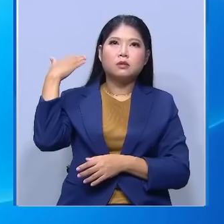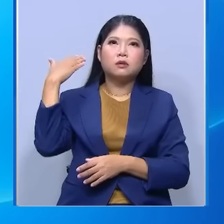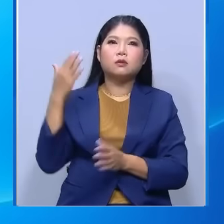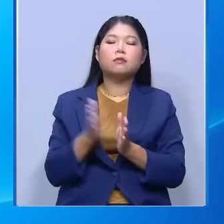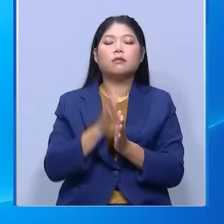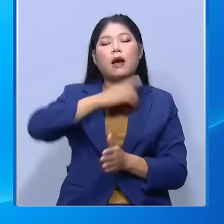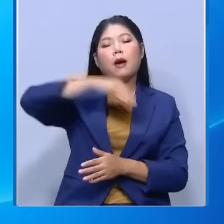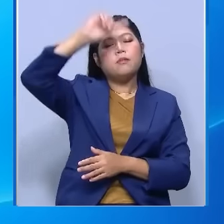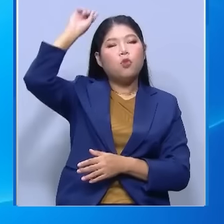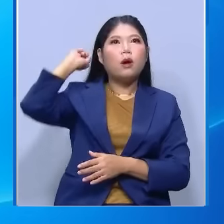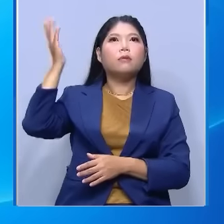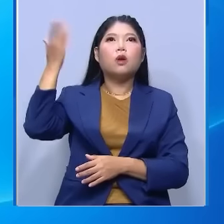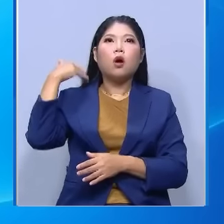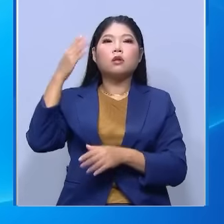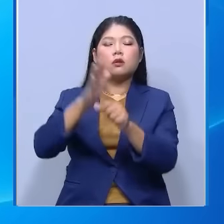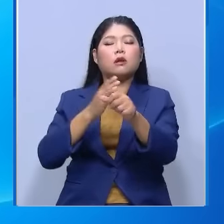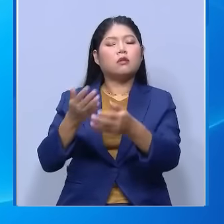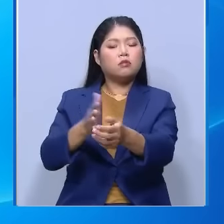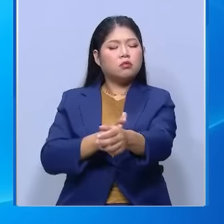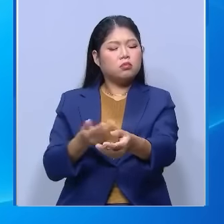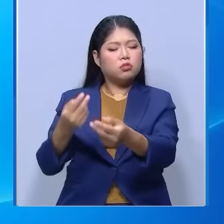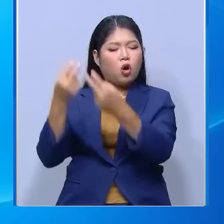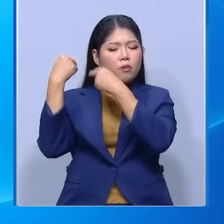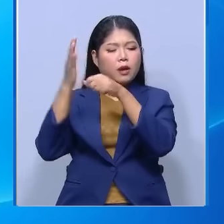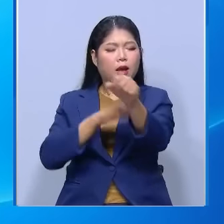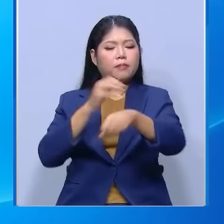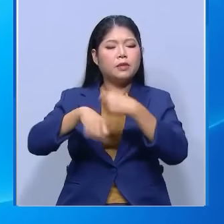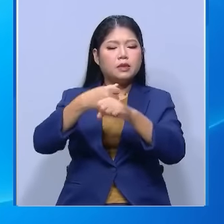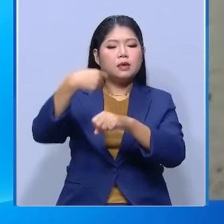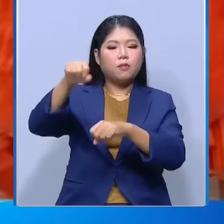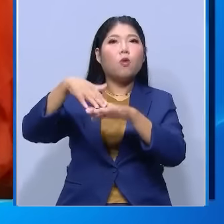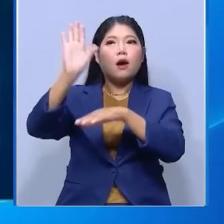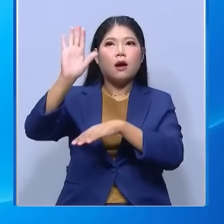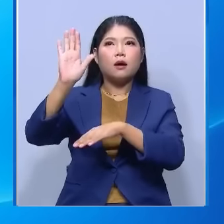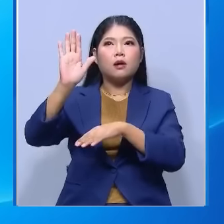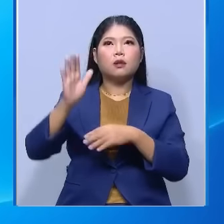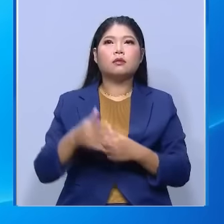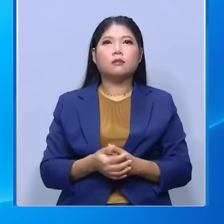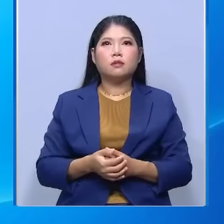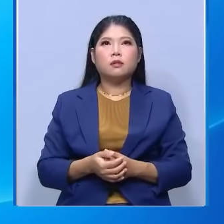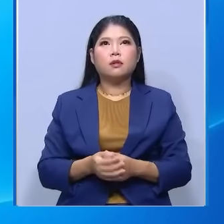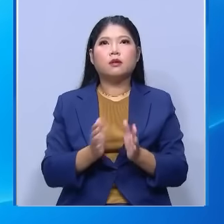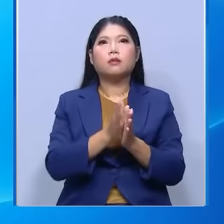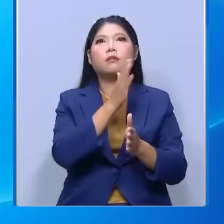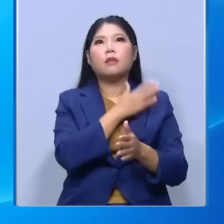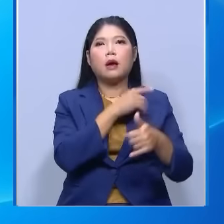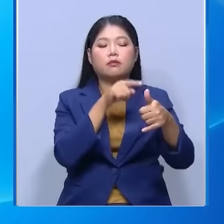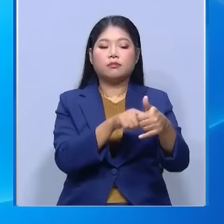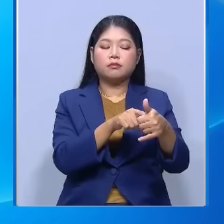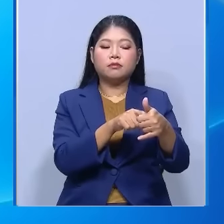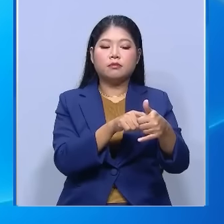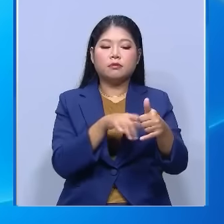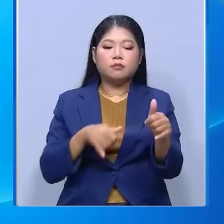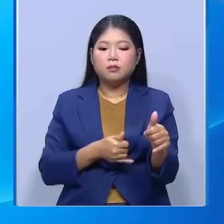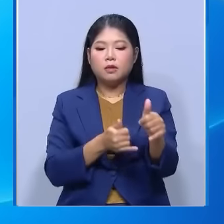แต่ก่อนนะฮะ ก็คือเมื่อ10กว่าปีที่แล้วพระอาจารย์เป็นอย่างไรทุกวันนี้พระอาจารย์ก็ยังเป็นอย่างนั้นถ้าพิธีกรหนุ่มรักเมียรักลูกก็